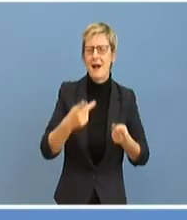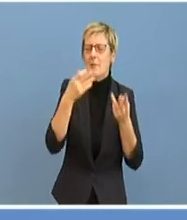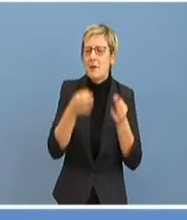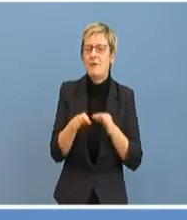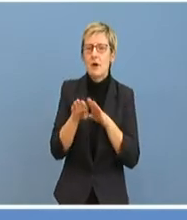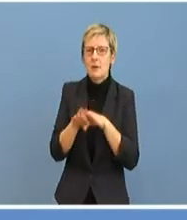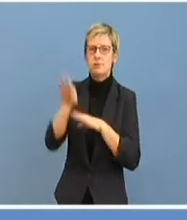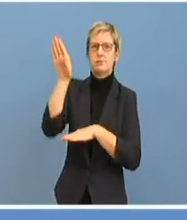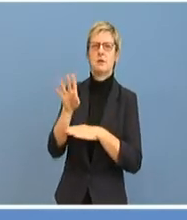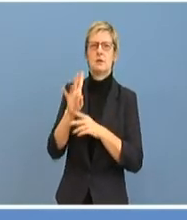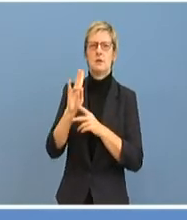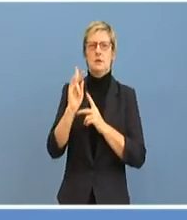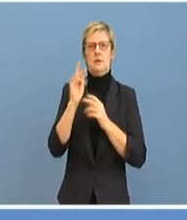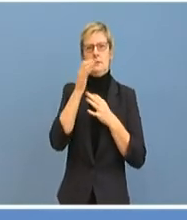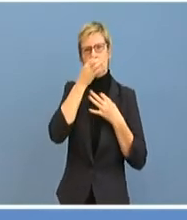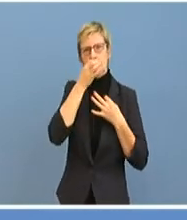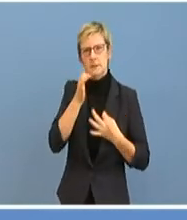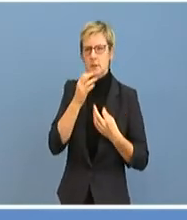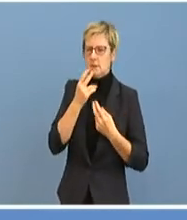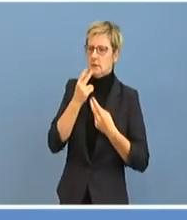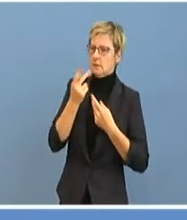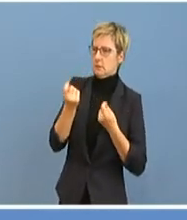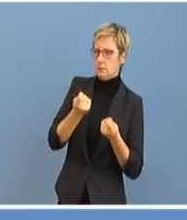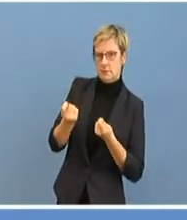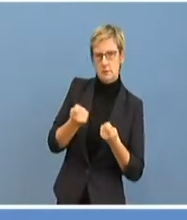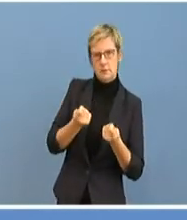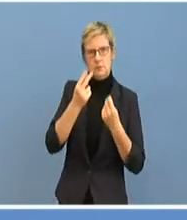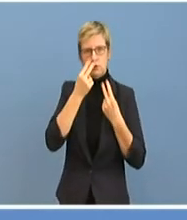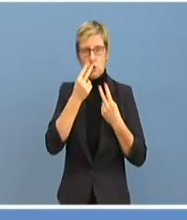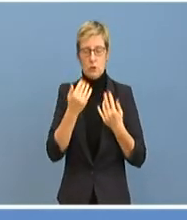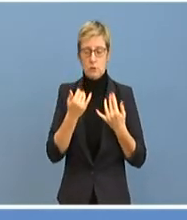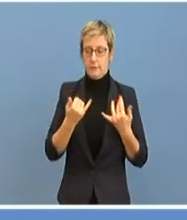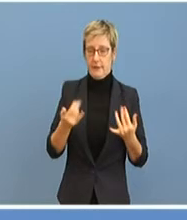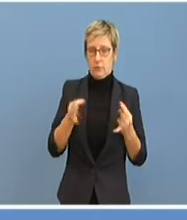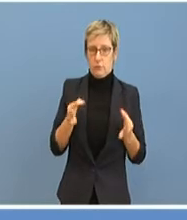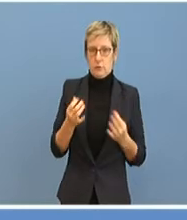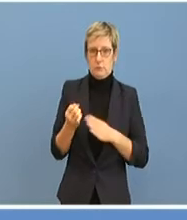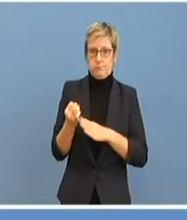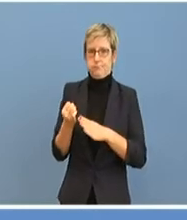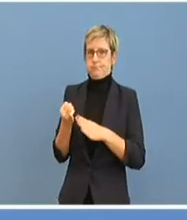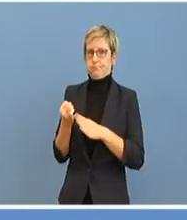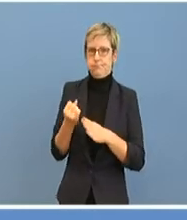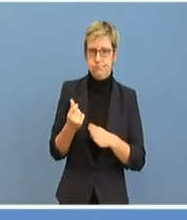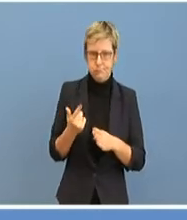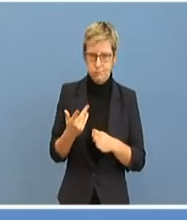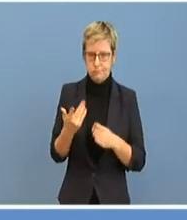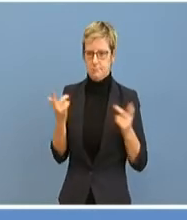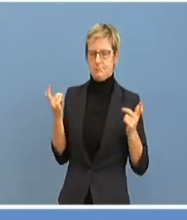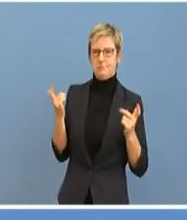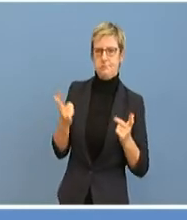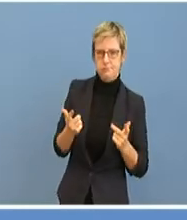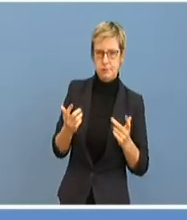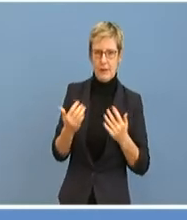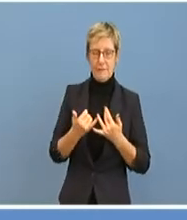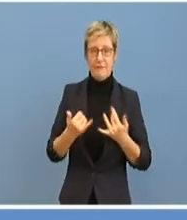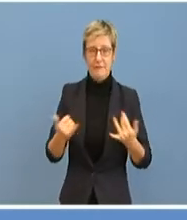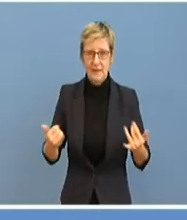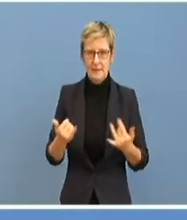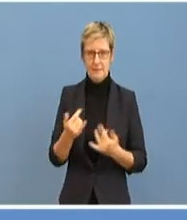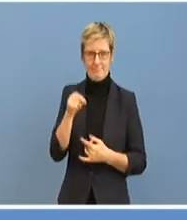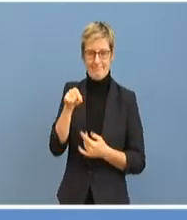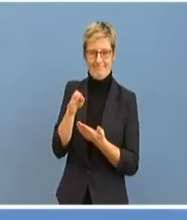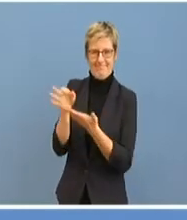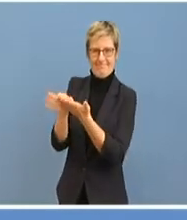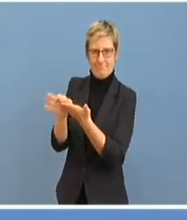Konzentration daran machen und mit aller Konsequenz auch daran machen, das Ansteigen der Infektionszahlen in dieser Stadt, in